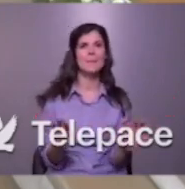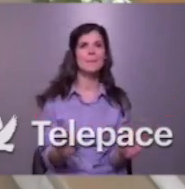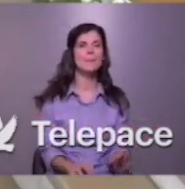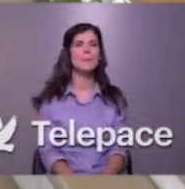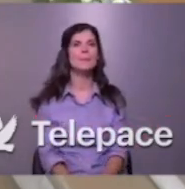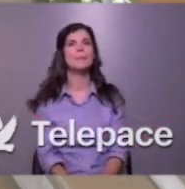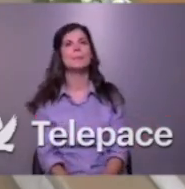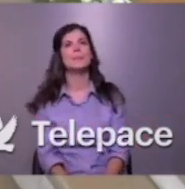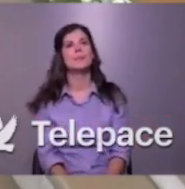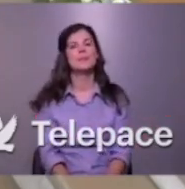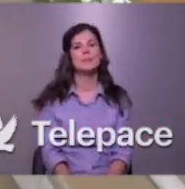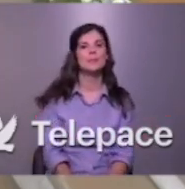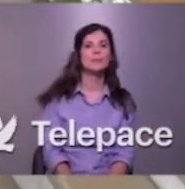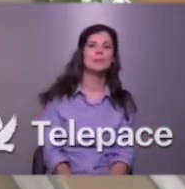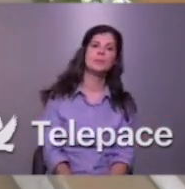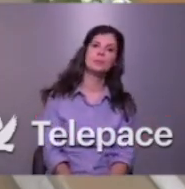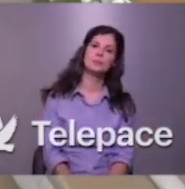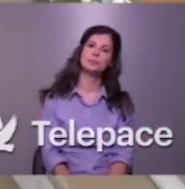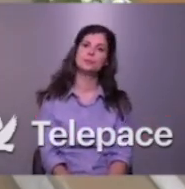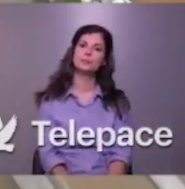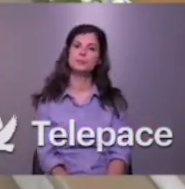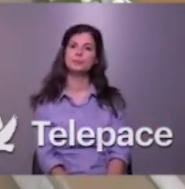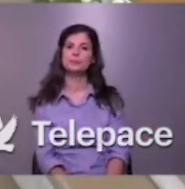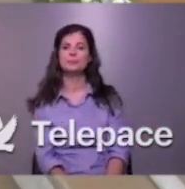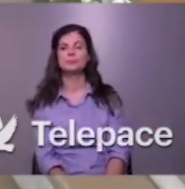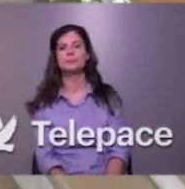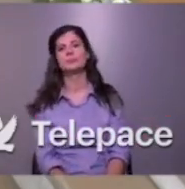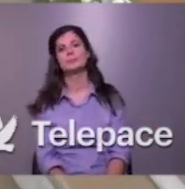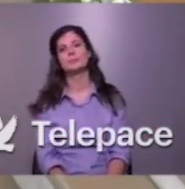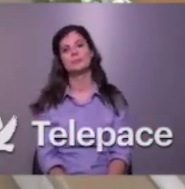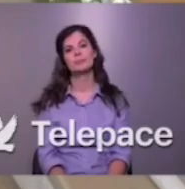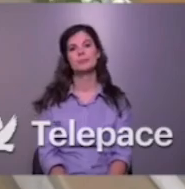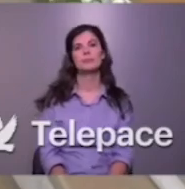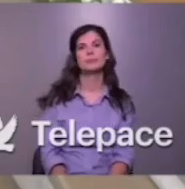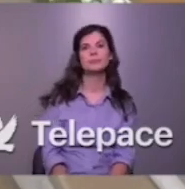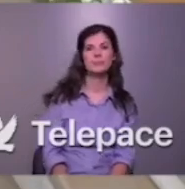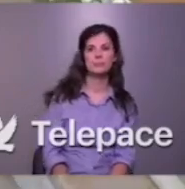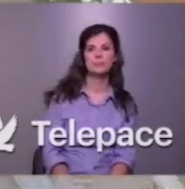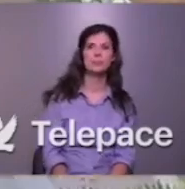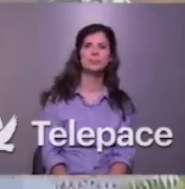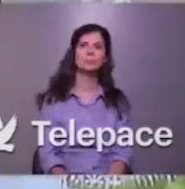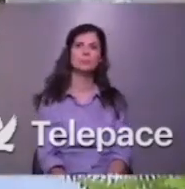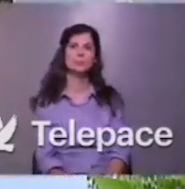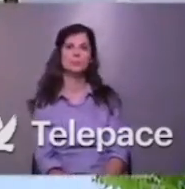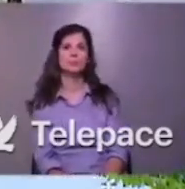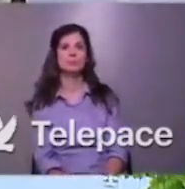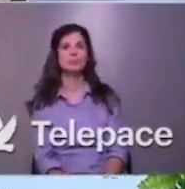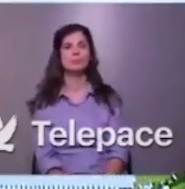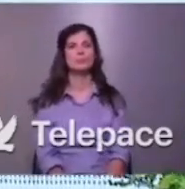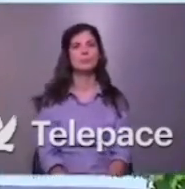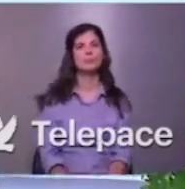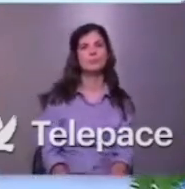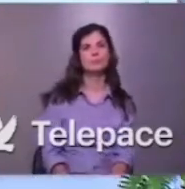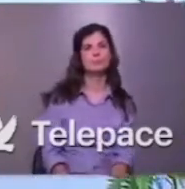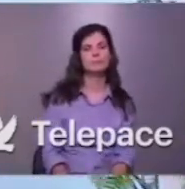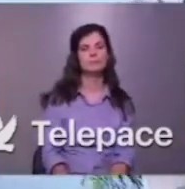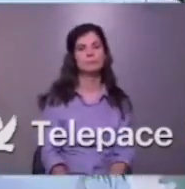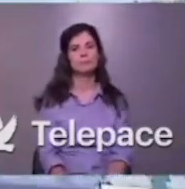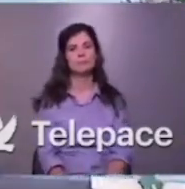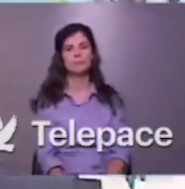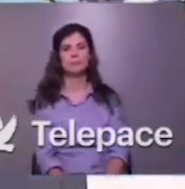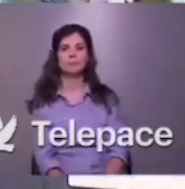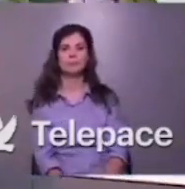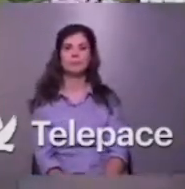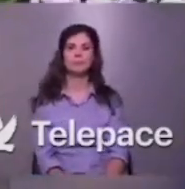delle campane dice che sta per incominciare la celebrazione.